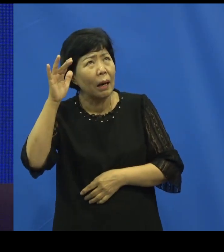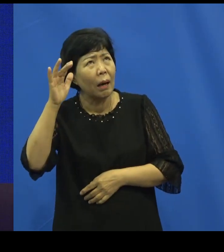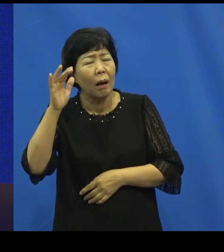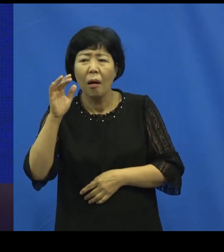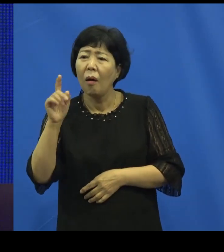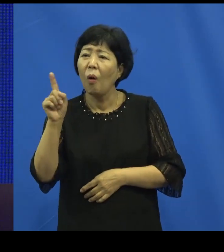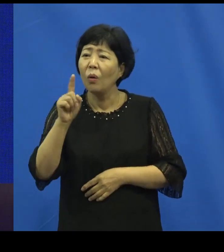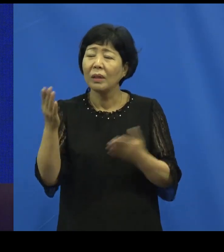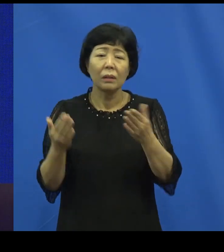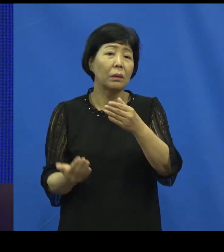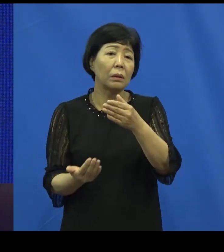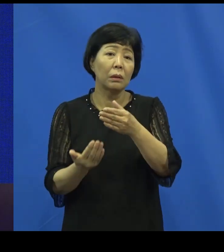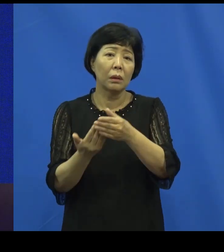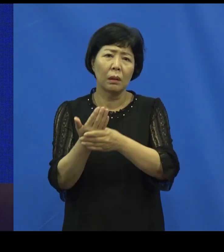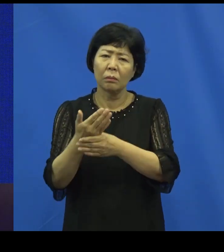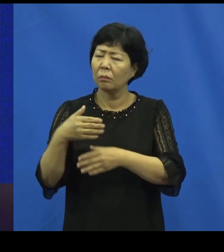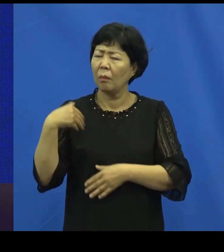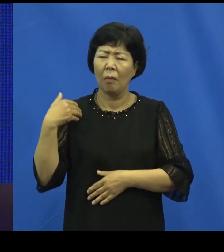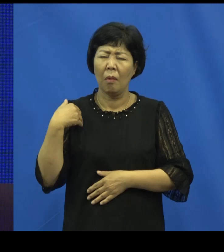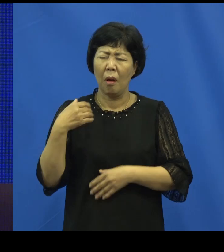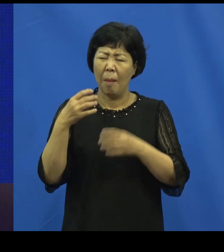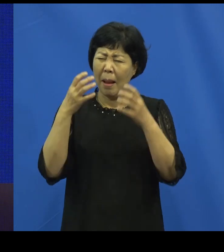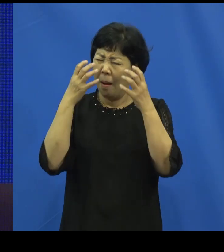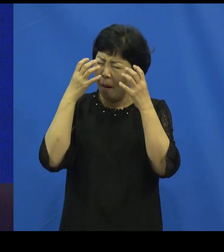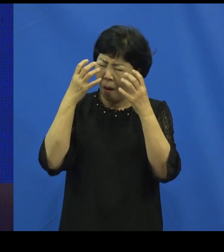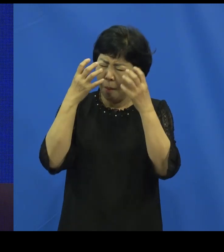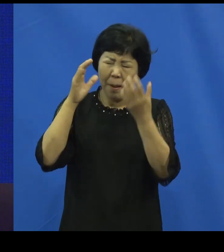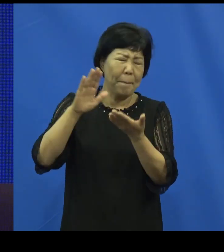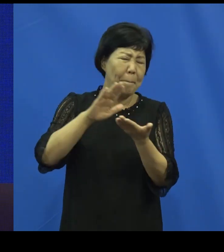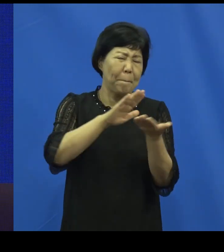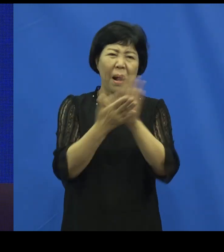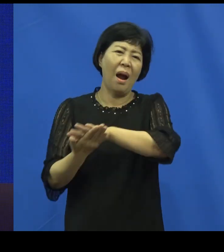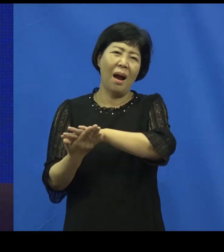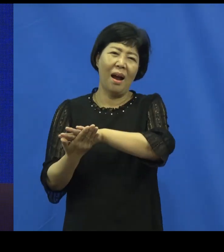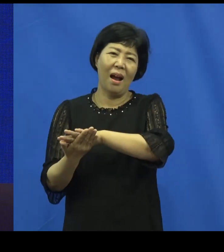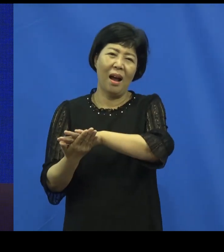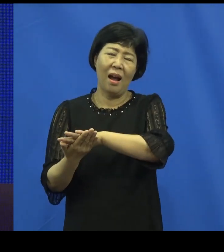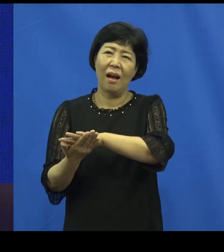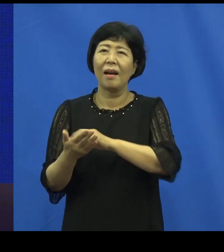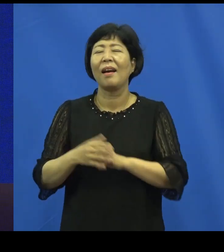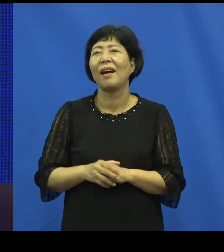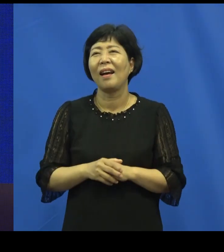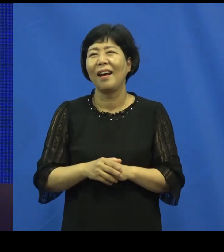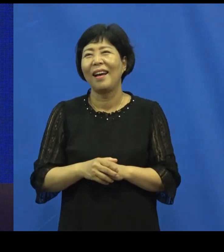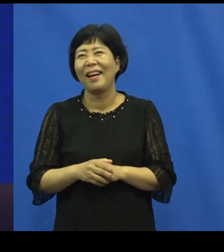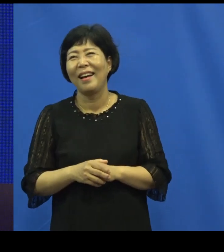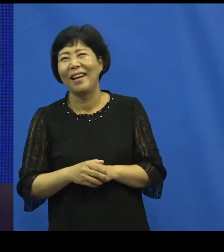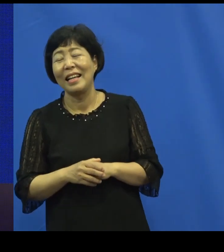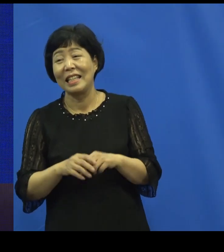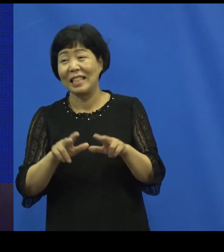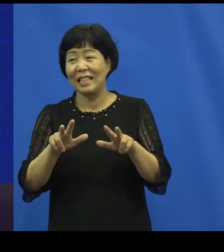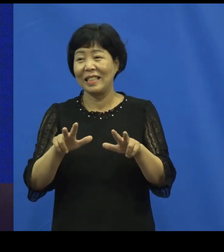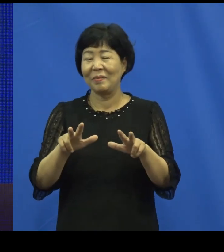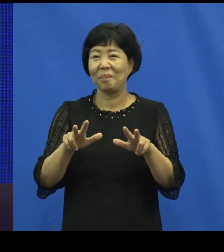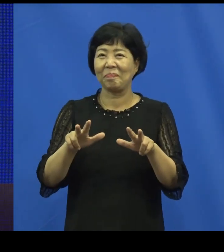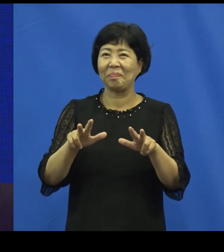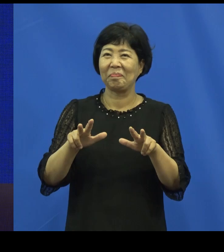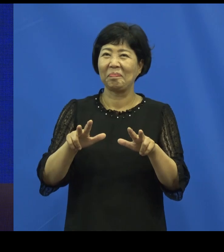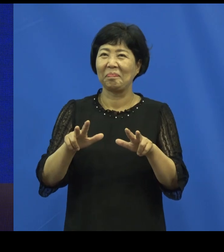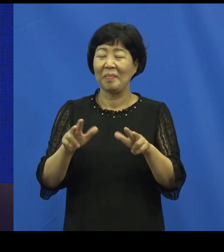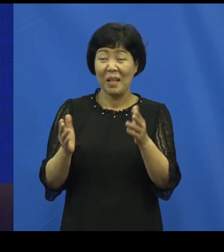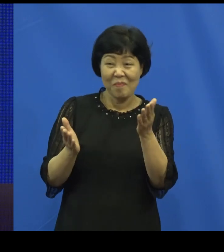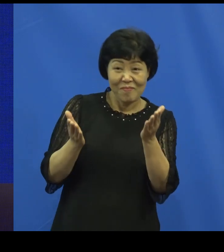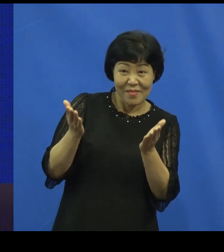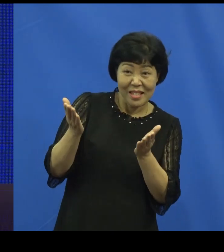몰라요. 엄청난 변화를 겪을 것입니다. 아마 여기에서 지금